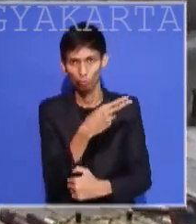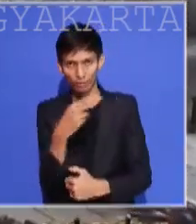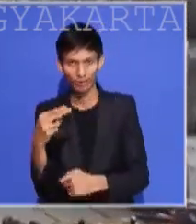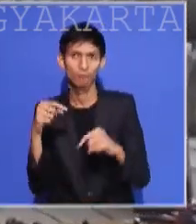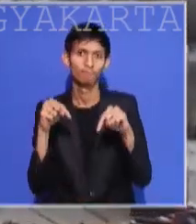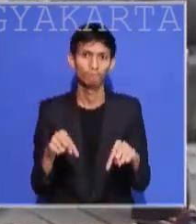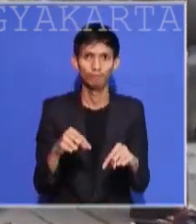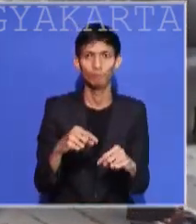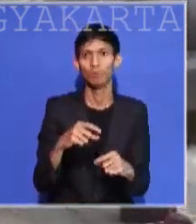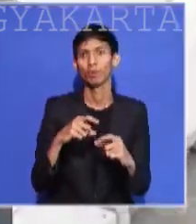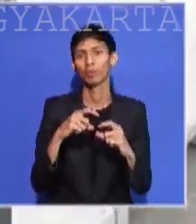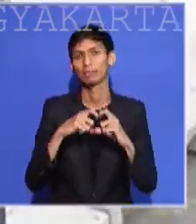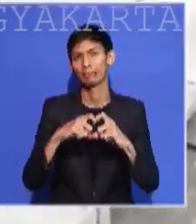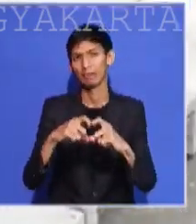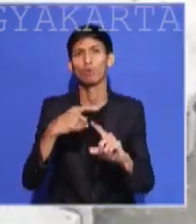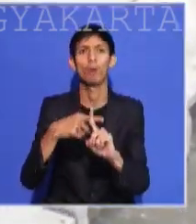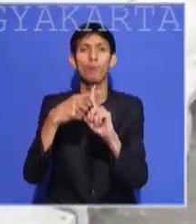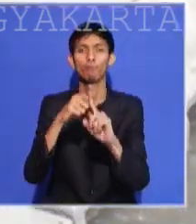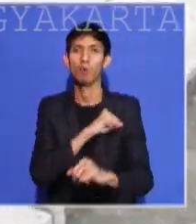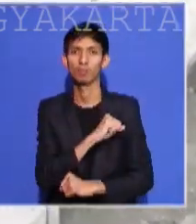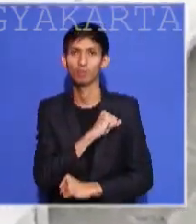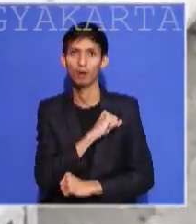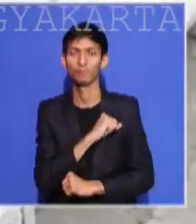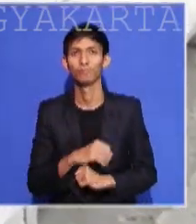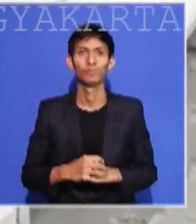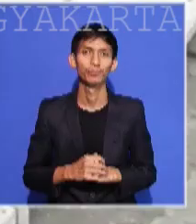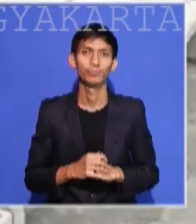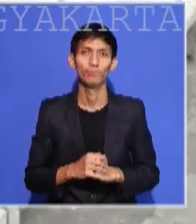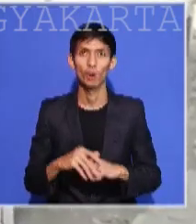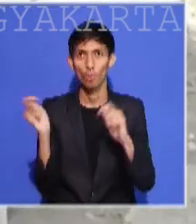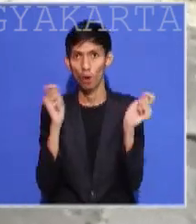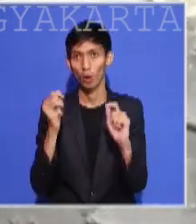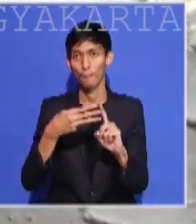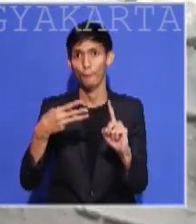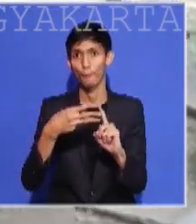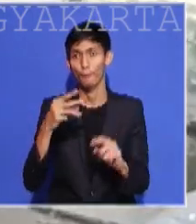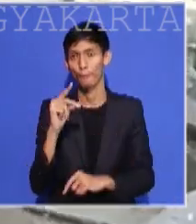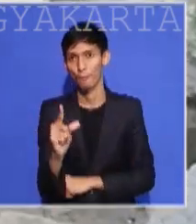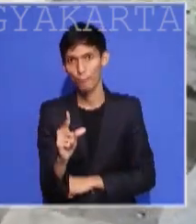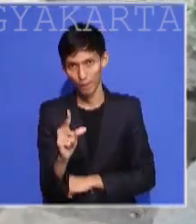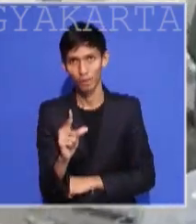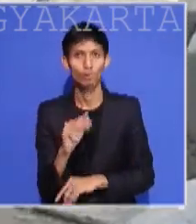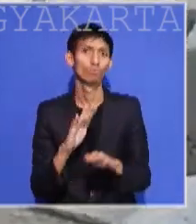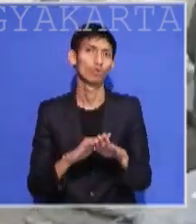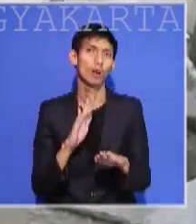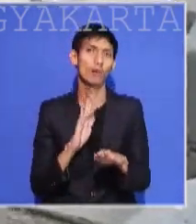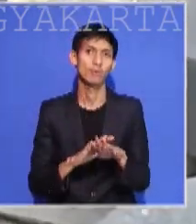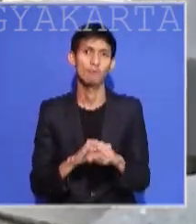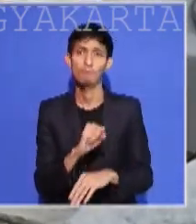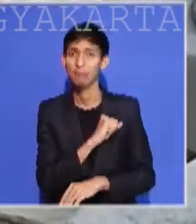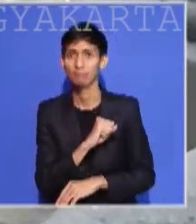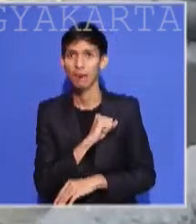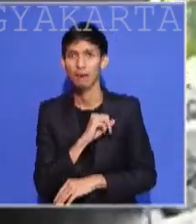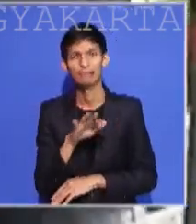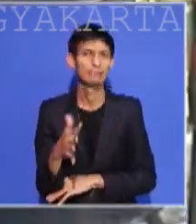Bangs Mangun Tresna buday Bangs piambak wayang beber kasebat warisan buday Bangs ingkang awujud